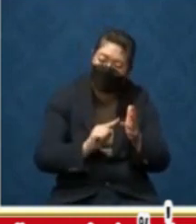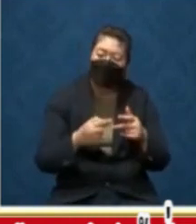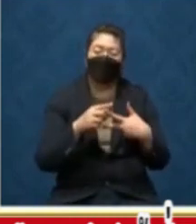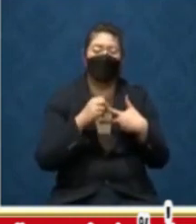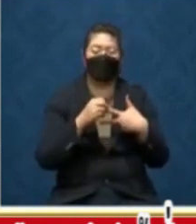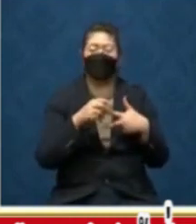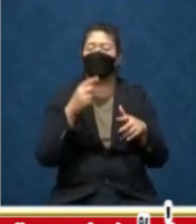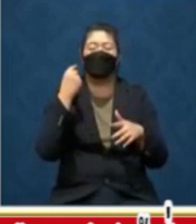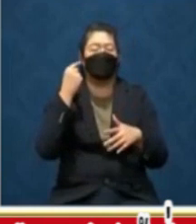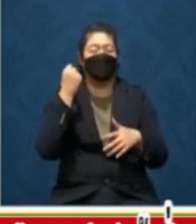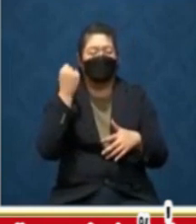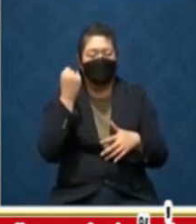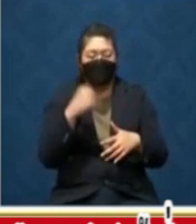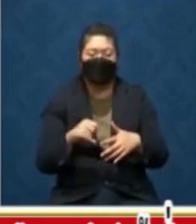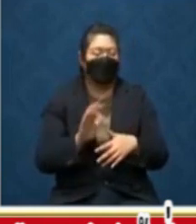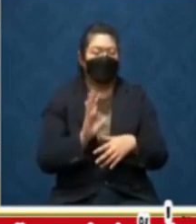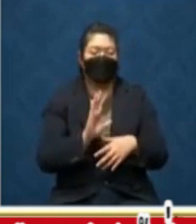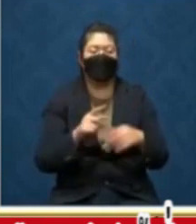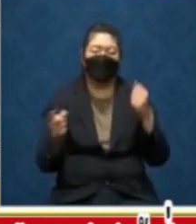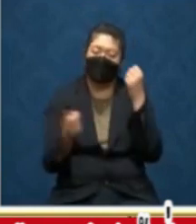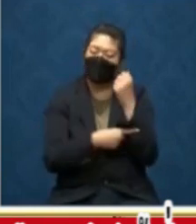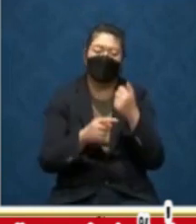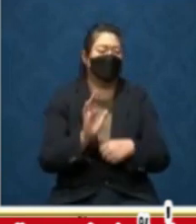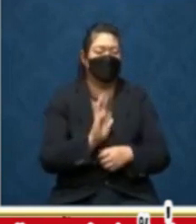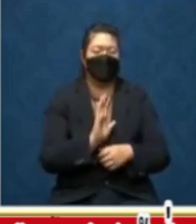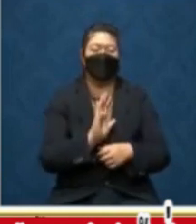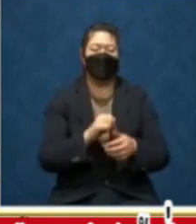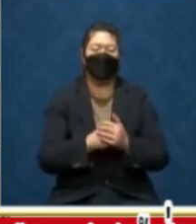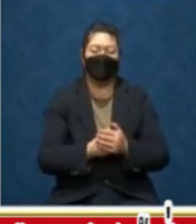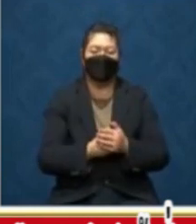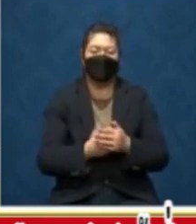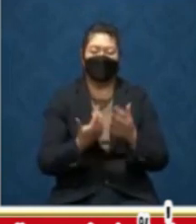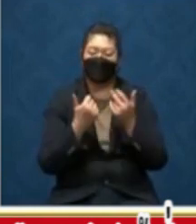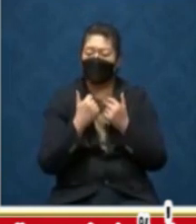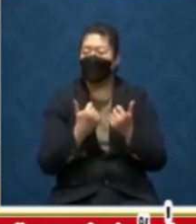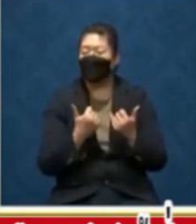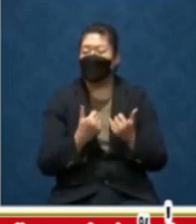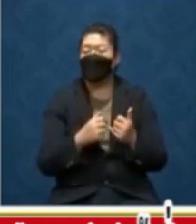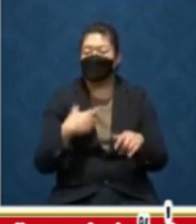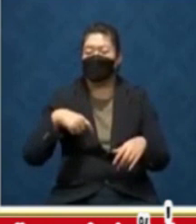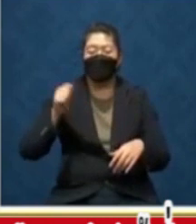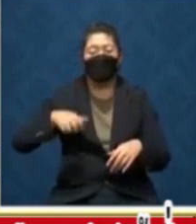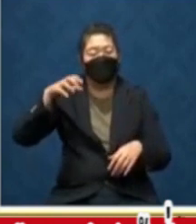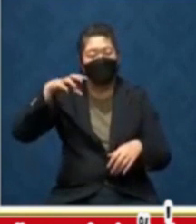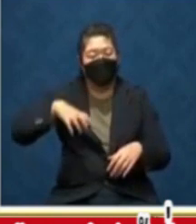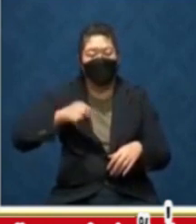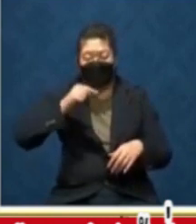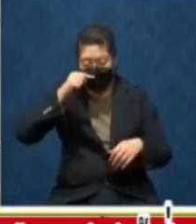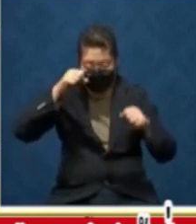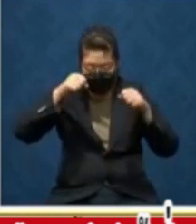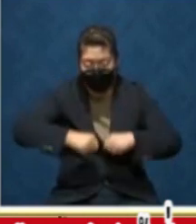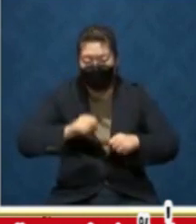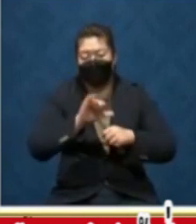ก็อย่าเพิ่งไปลงโทษการจับกุมคุมขังระหว่างดำเนินคดีอย่าได้คิดว่าเป็นการลงโทษ